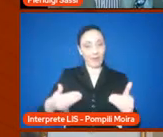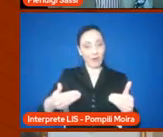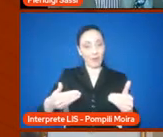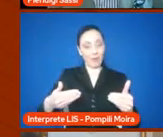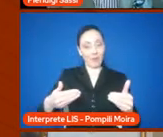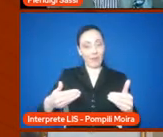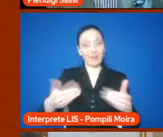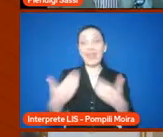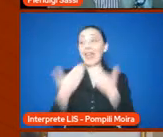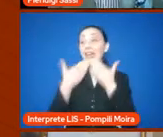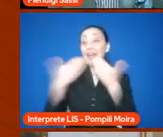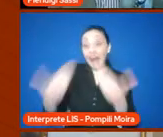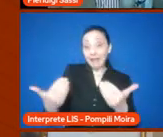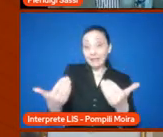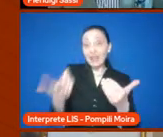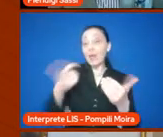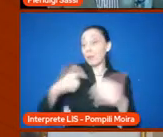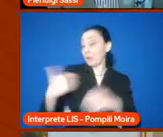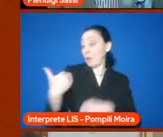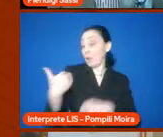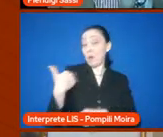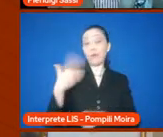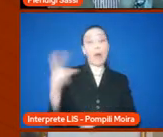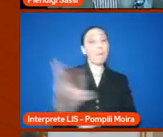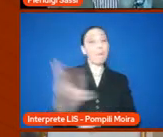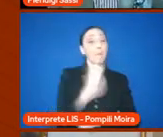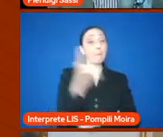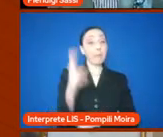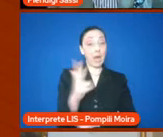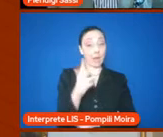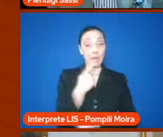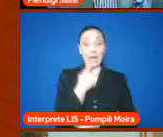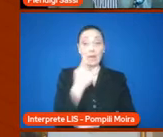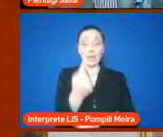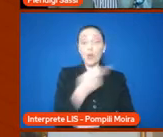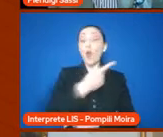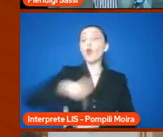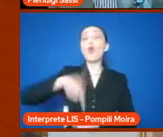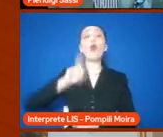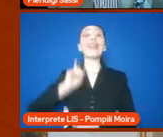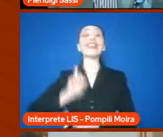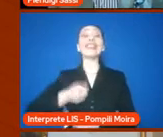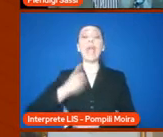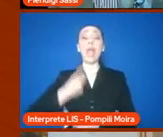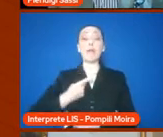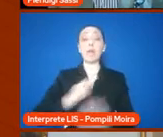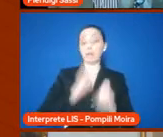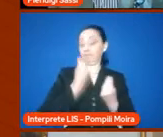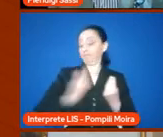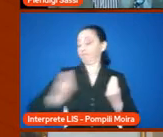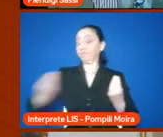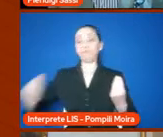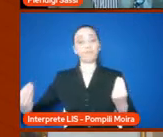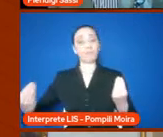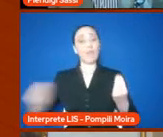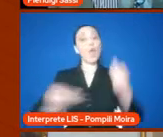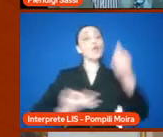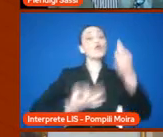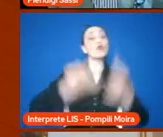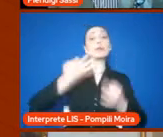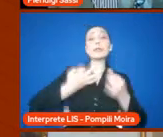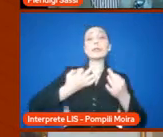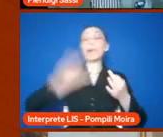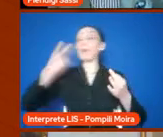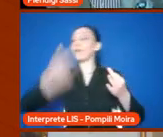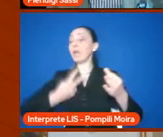fa, noi dobbiamo essere degli strumenti della verità, degli strumenti della giustizia, ed è quello che cerchiamo di